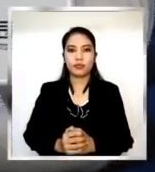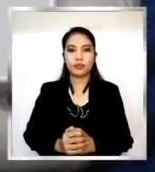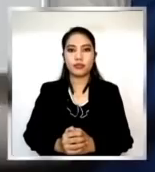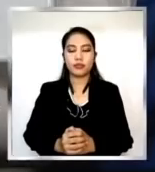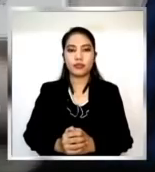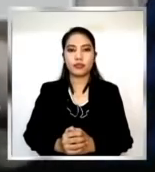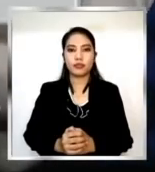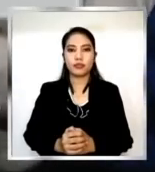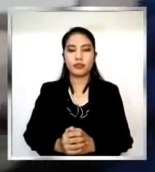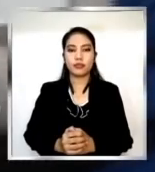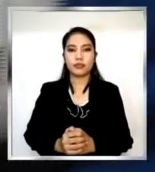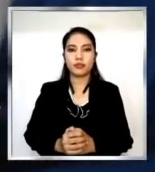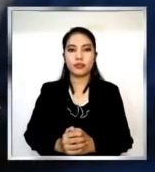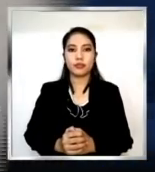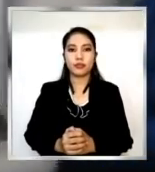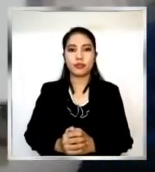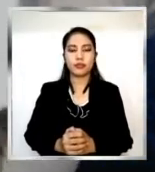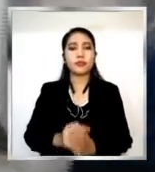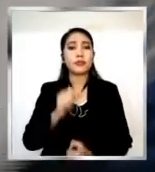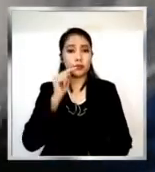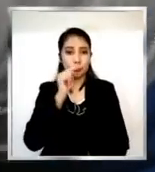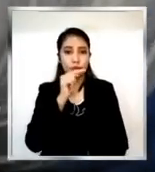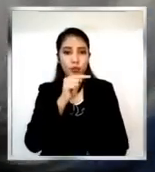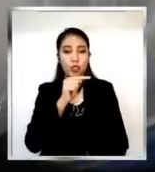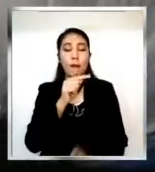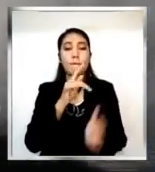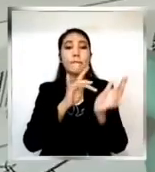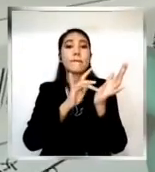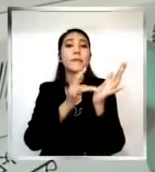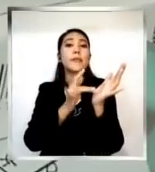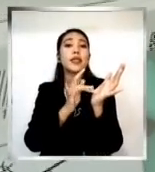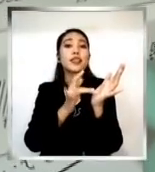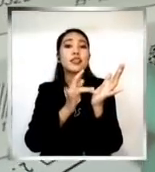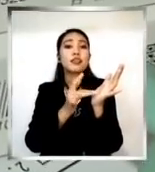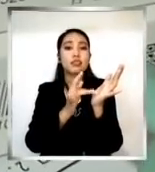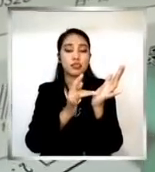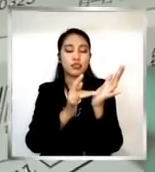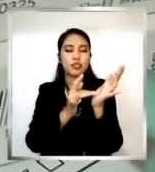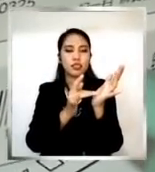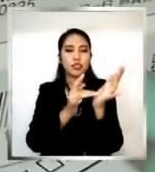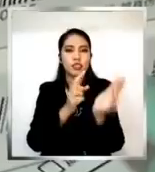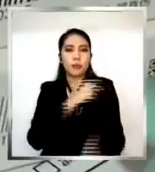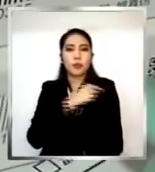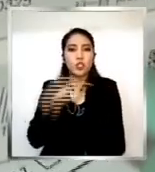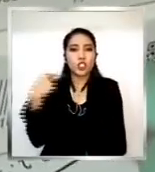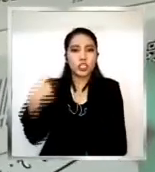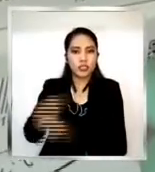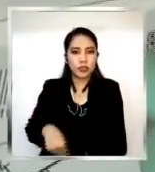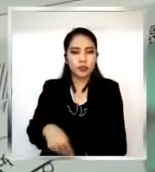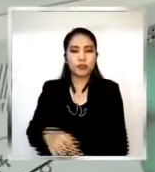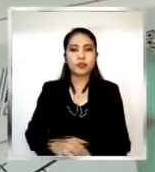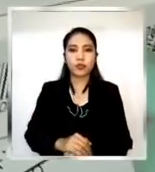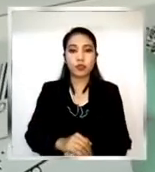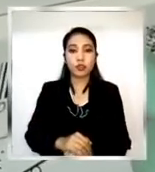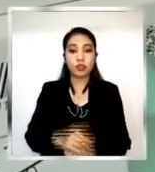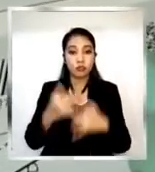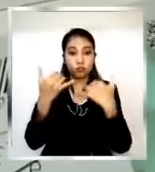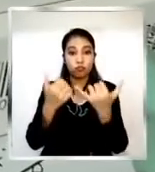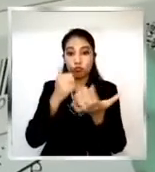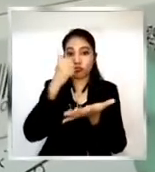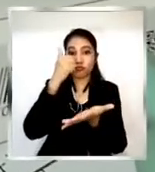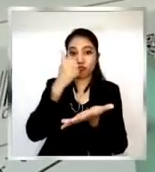Ito ang Lianhua Qingwan, traditional Chinese medicine. Nitong August 7, narehistro at inaprobahan ito ng Food and